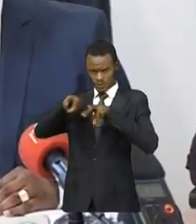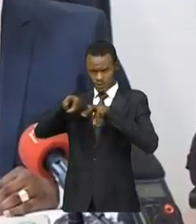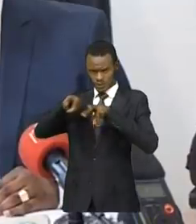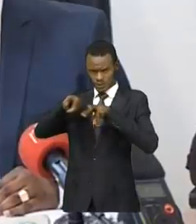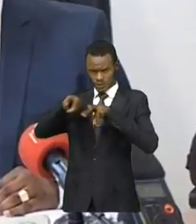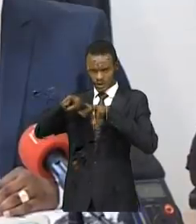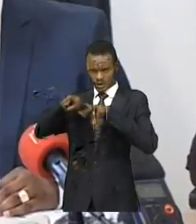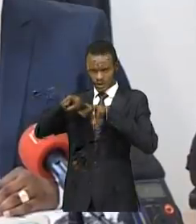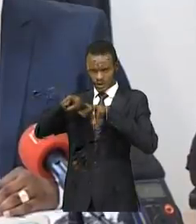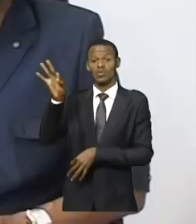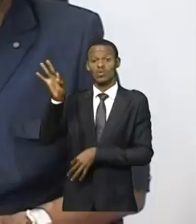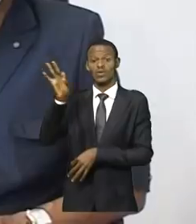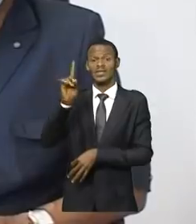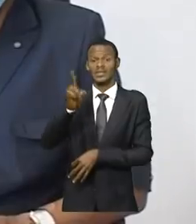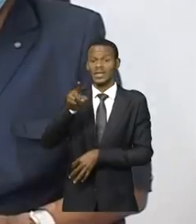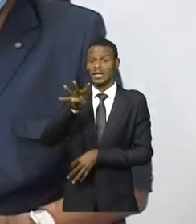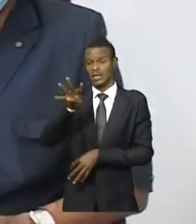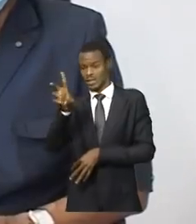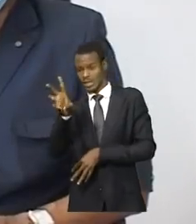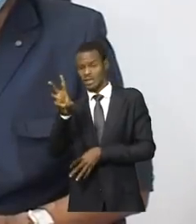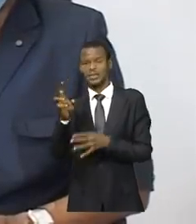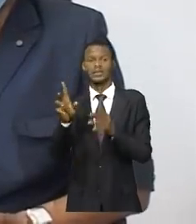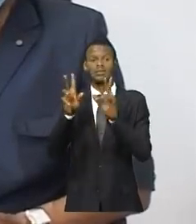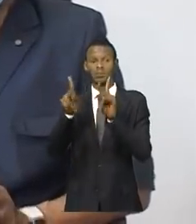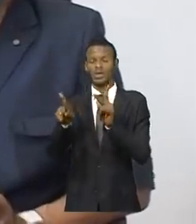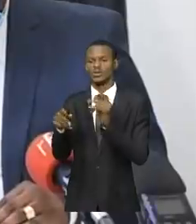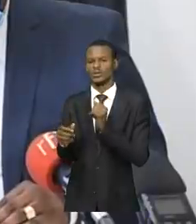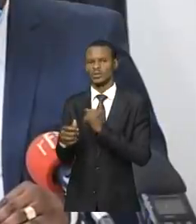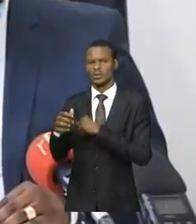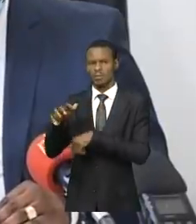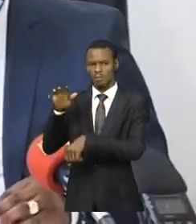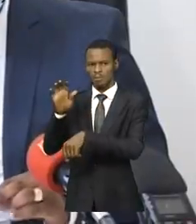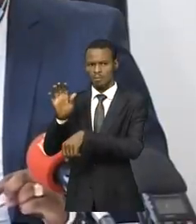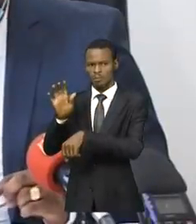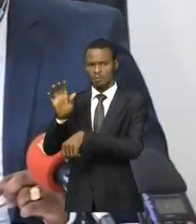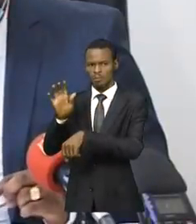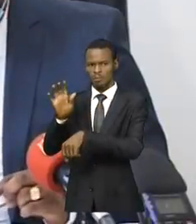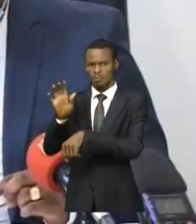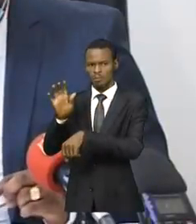de les résultats des analyses effectuées à l'INRB en